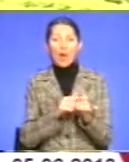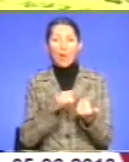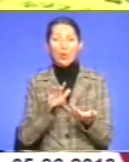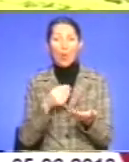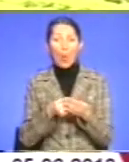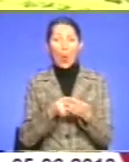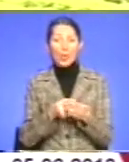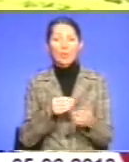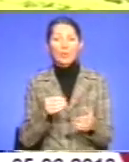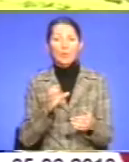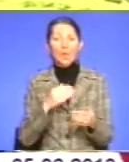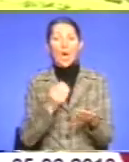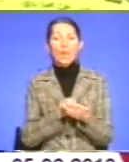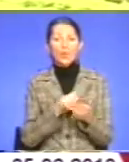становитиме